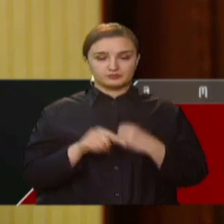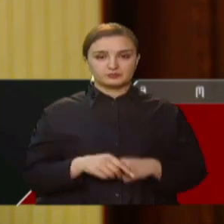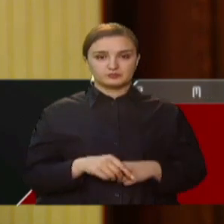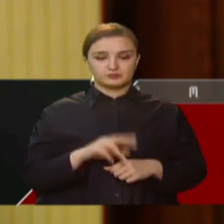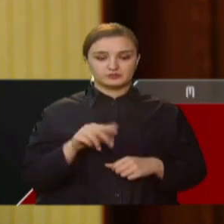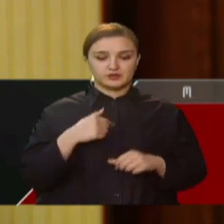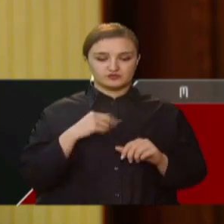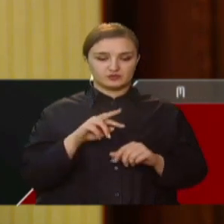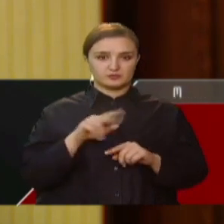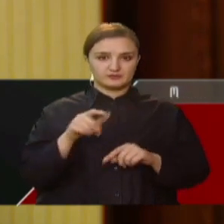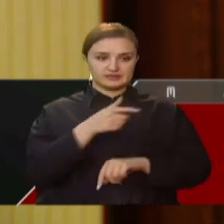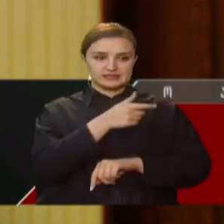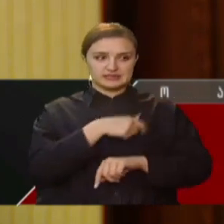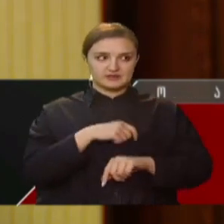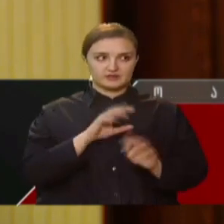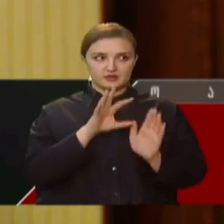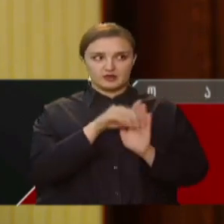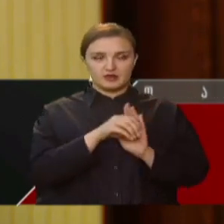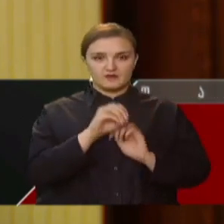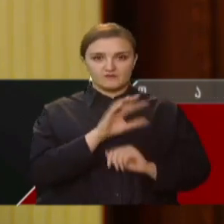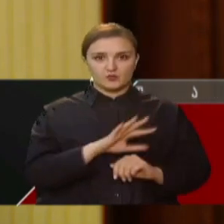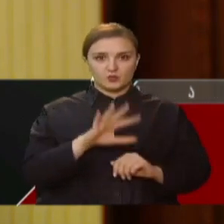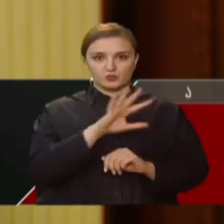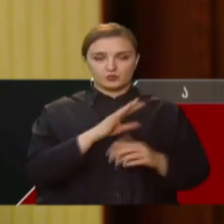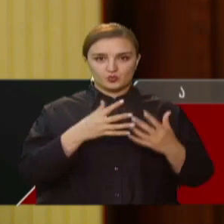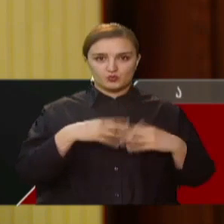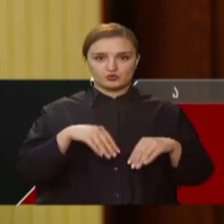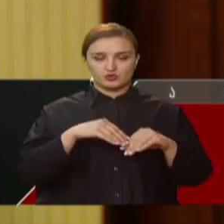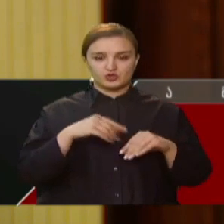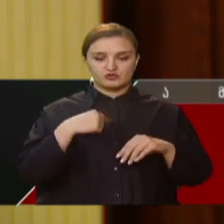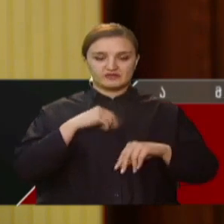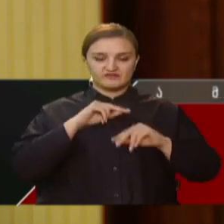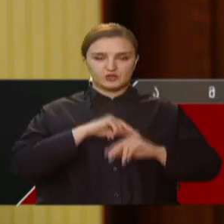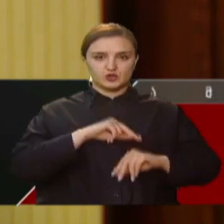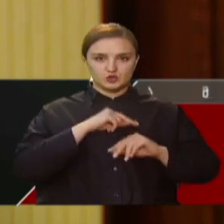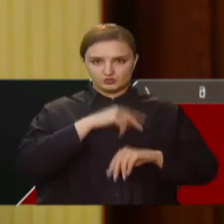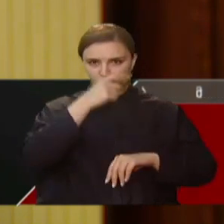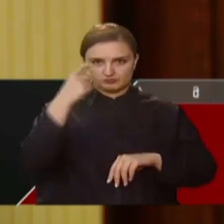და გამხდარიყავით წევრი დასალური ოჯახისა, ჩვენ ვიშრომეთ